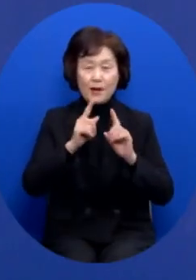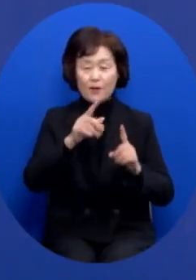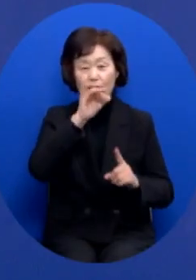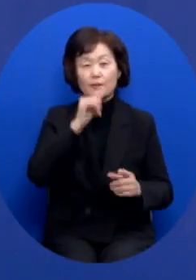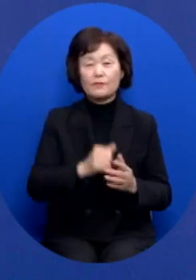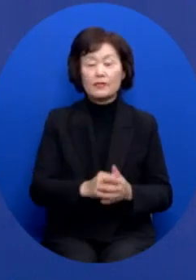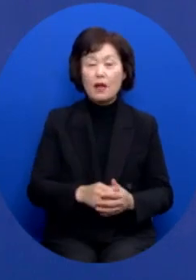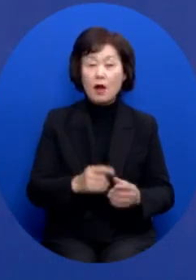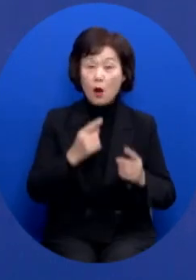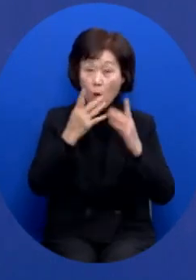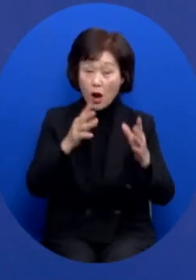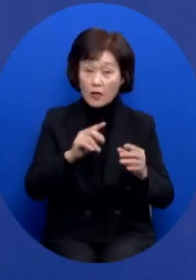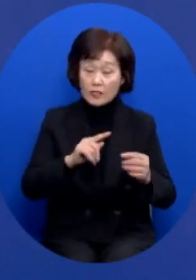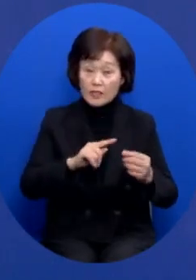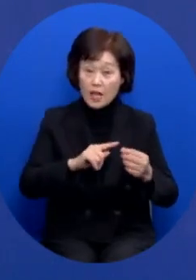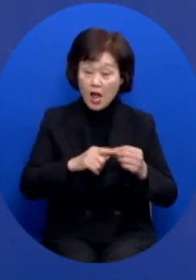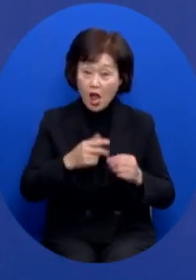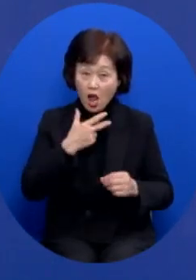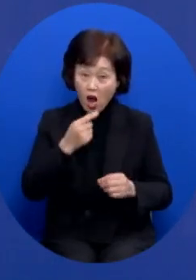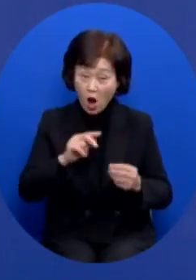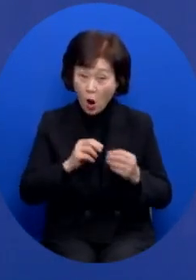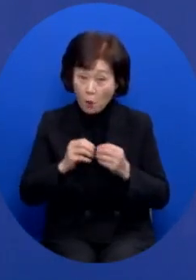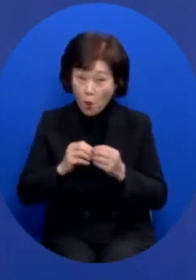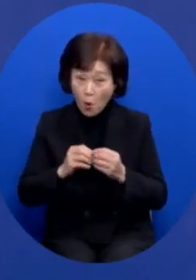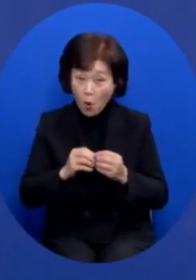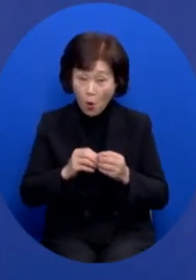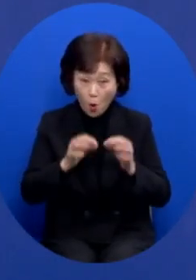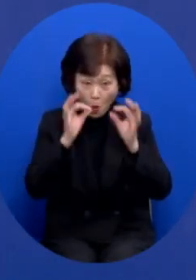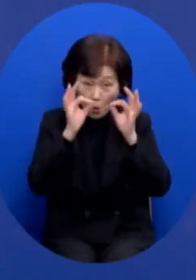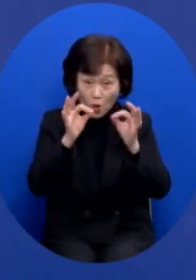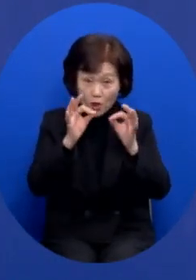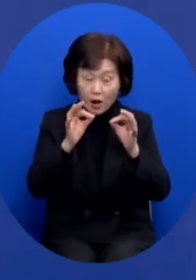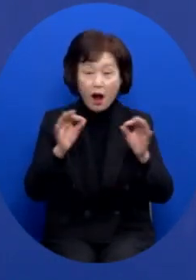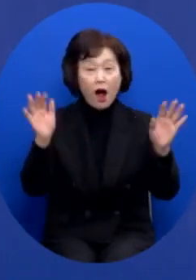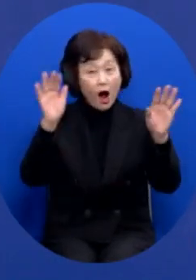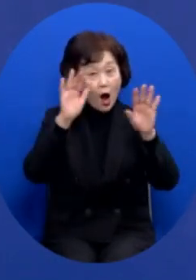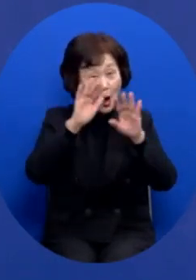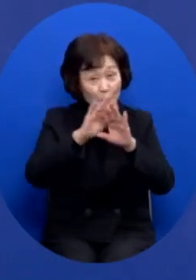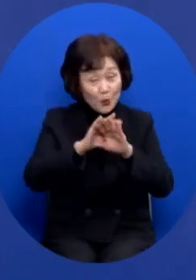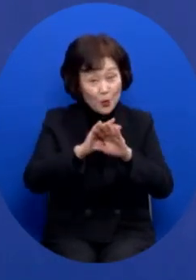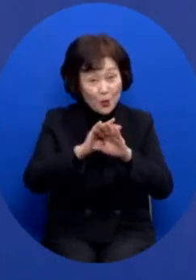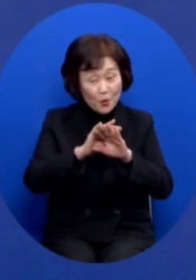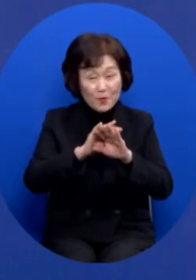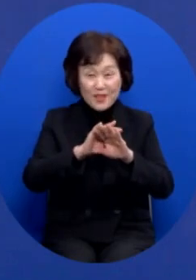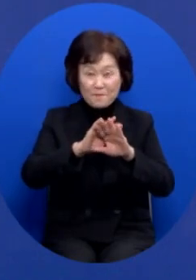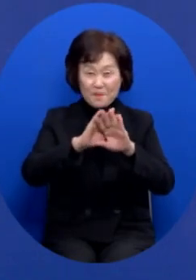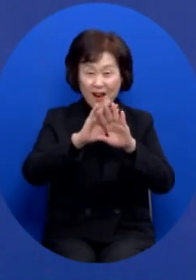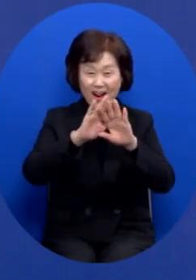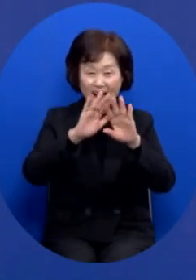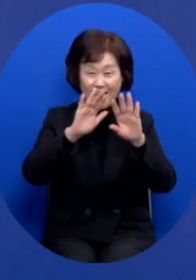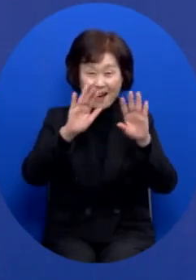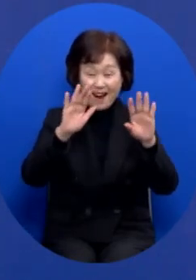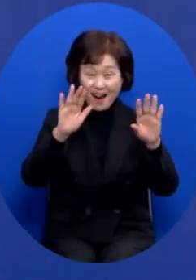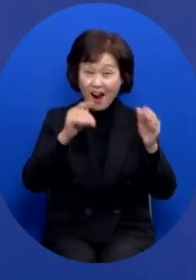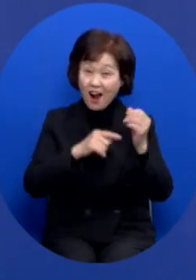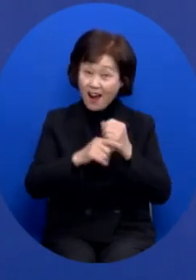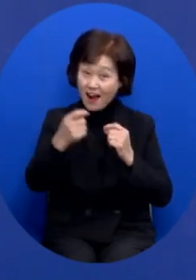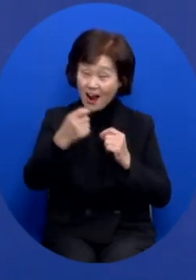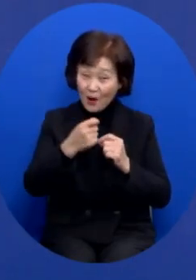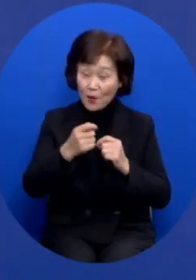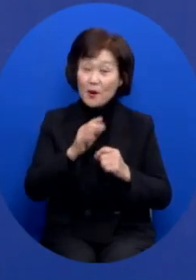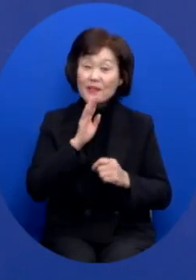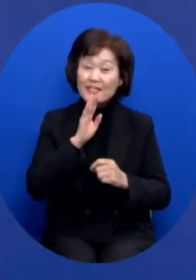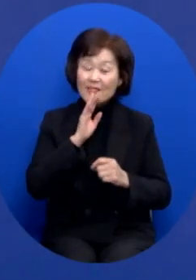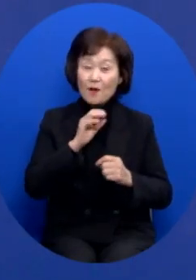영문 가사를 다시 해석해보면 네. 어둠이 거친 밤이 더 네, 맞는 그렇습니다. 말 같습니다. 네네. 이 글을 SNS에 올렸다고 했는데 네.